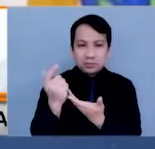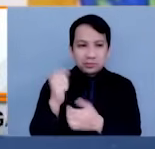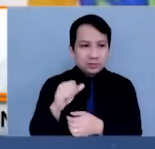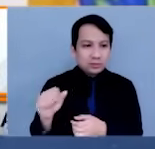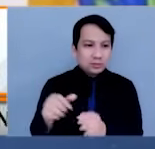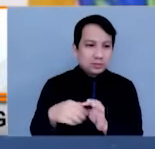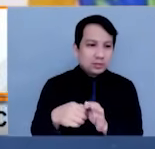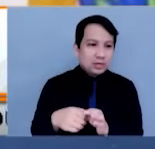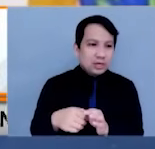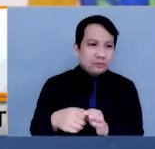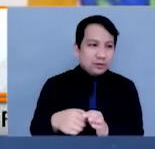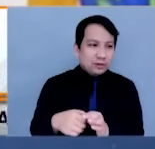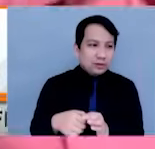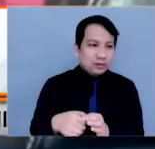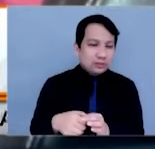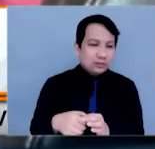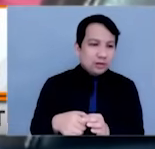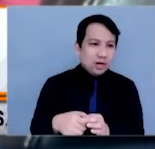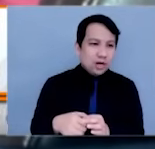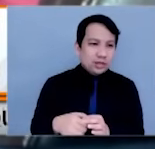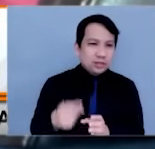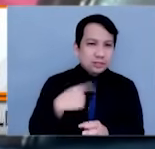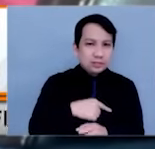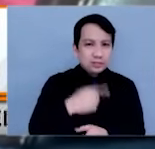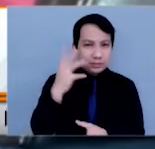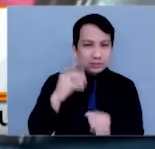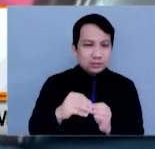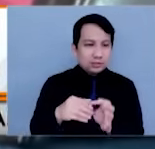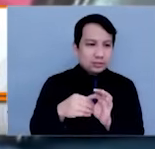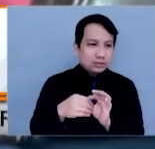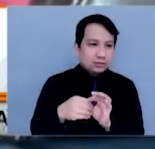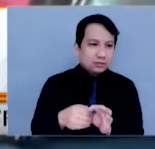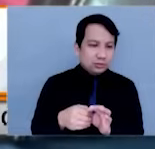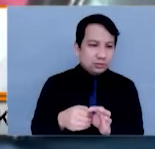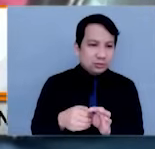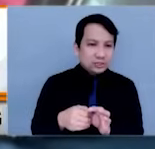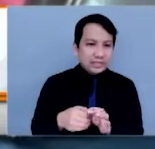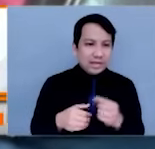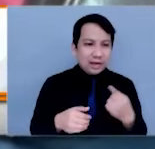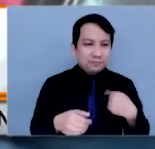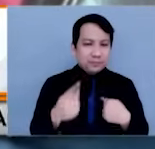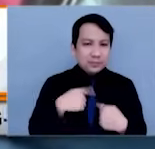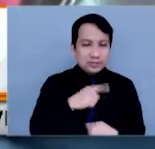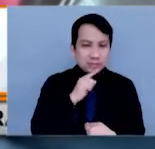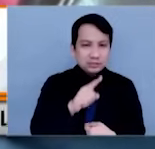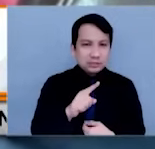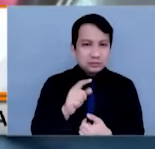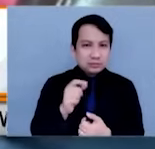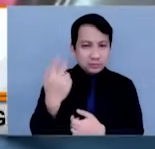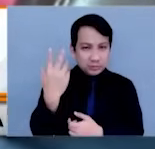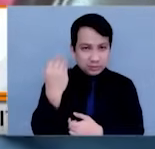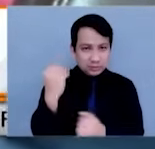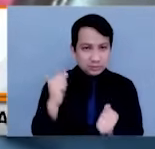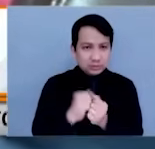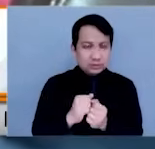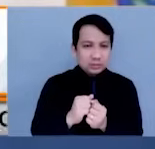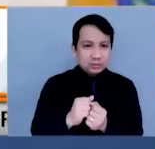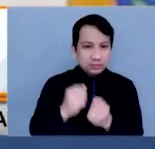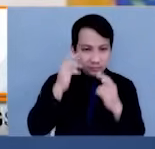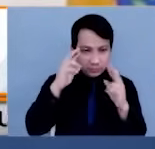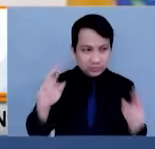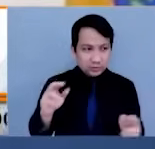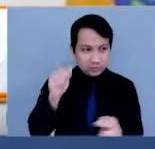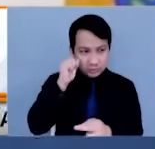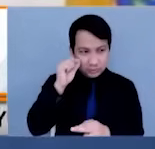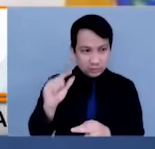Pinagpapaliwanag naman ng Department of Justice ang mga NBI at immigration personnel na nagpa-selfie kay dismissed Mayor Alice Guo. It